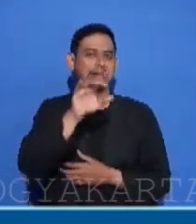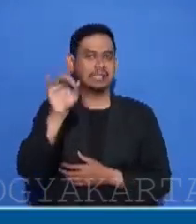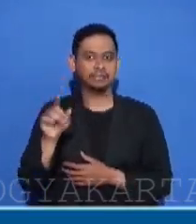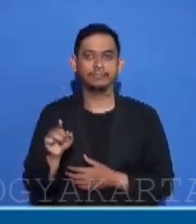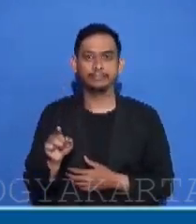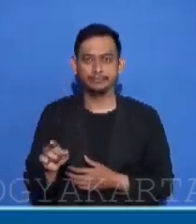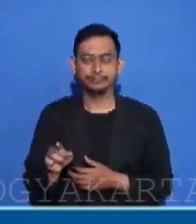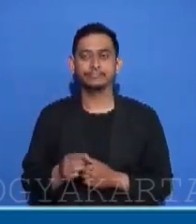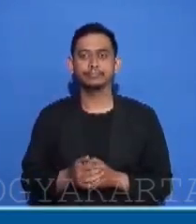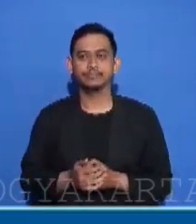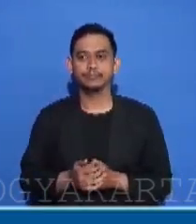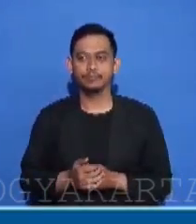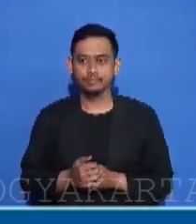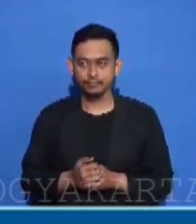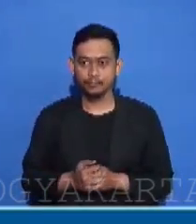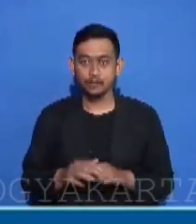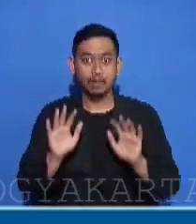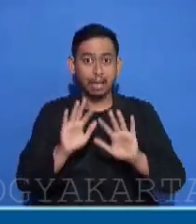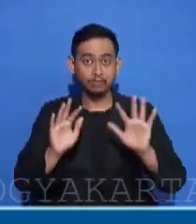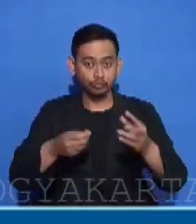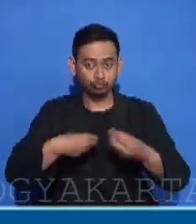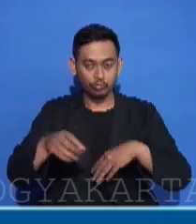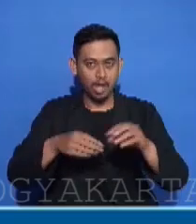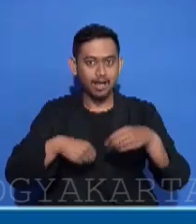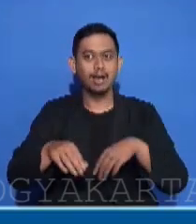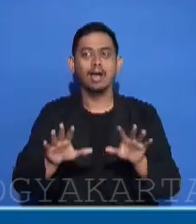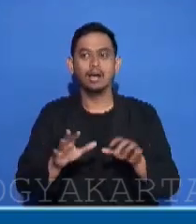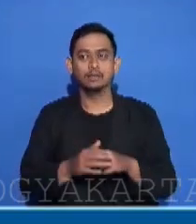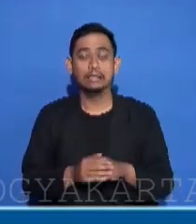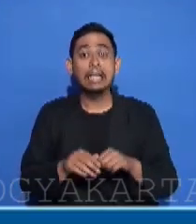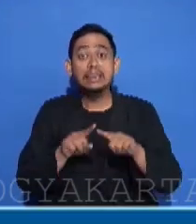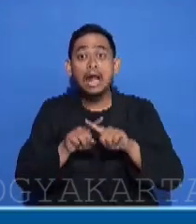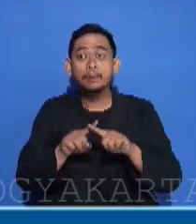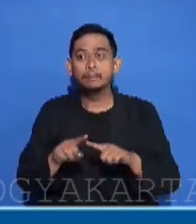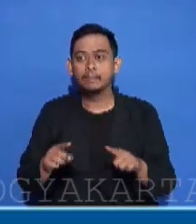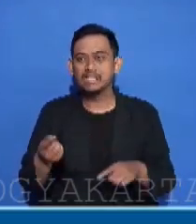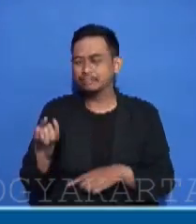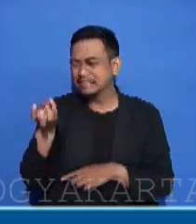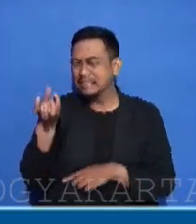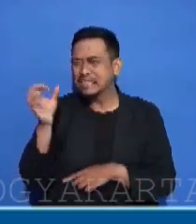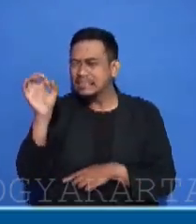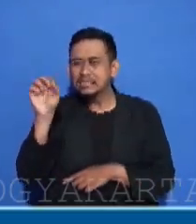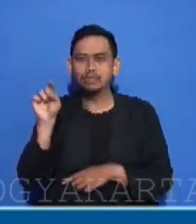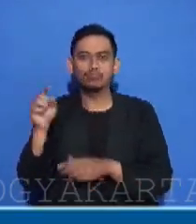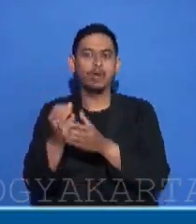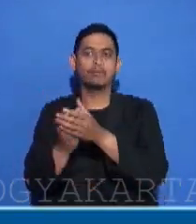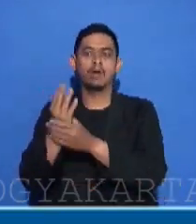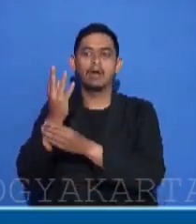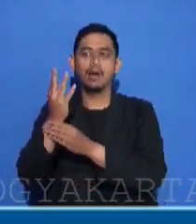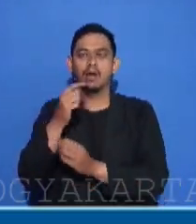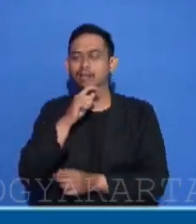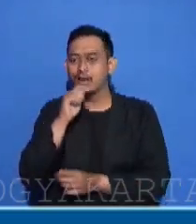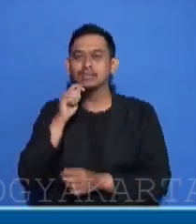nedeng-nedengipun dipun tepangaken ing kalanganing para kadang tani. Sinaosa namung gadah segedik tanaman kanyoto asilipun ugi marmaken